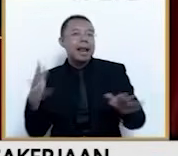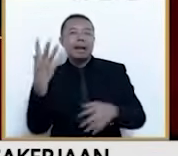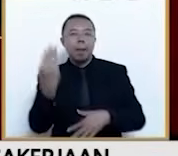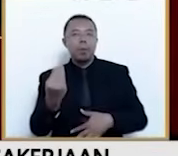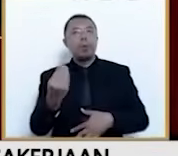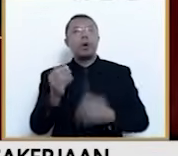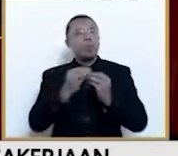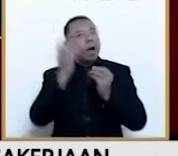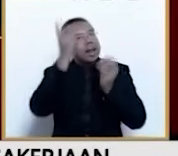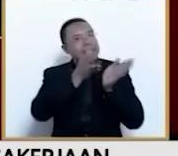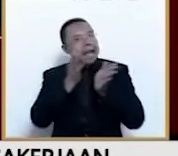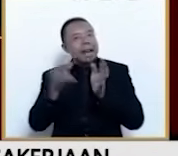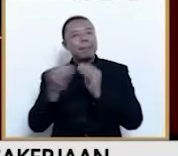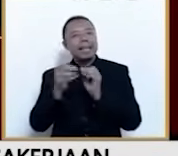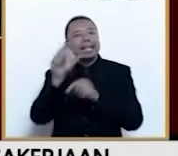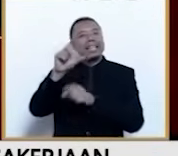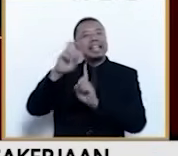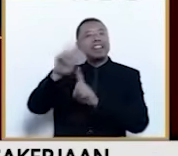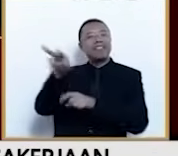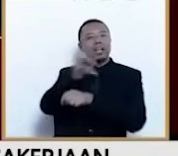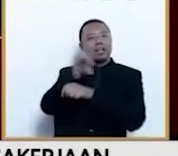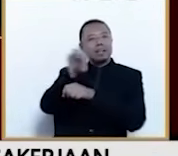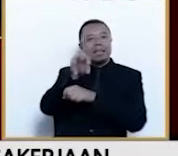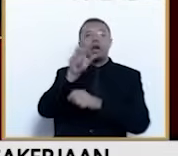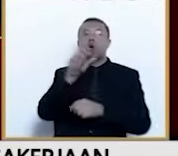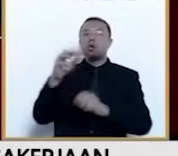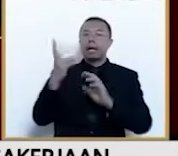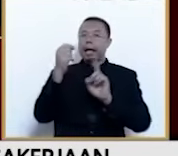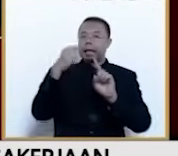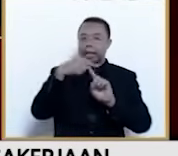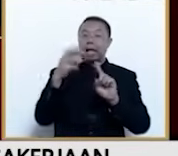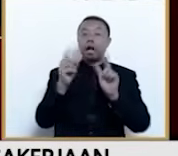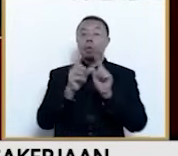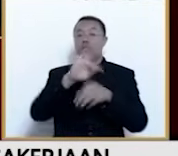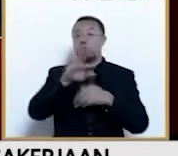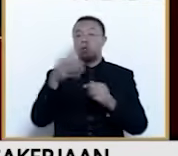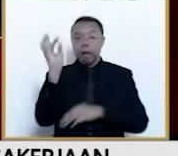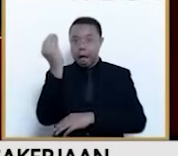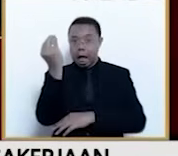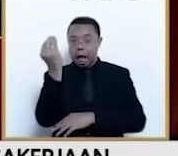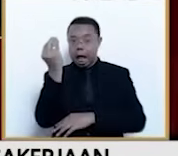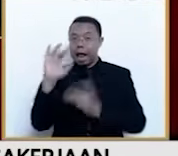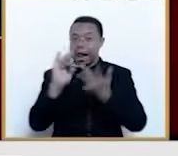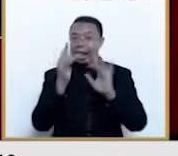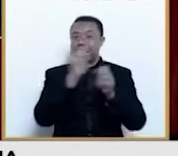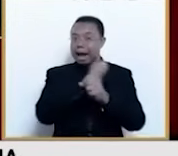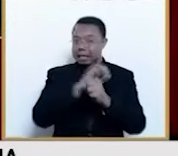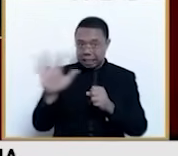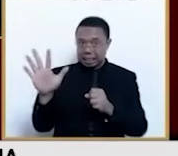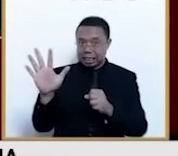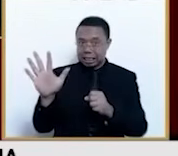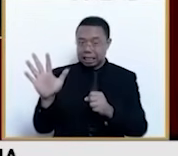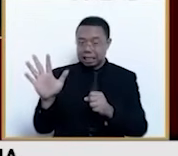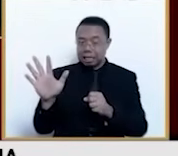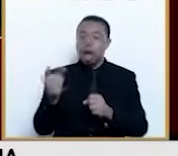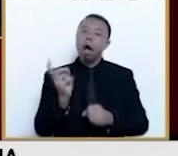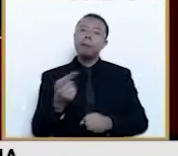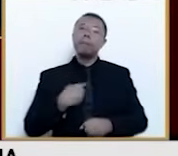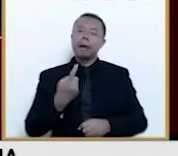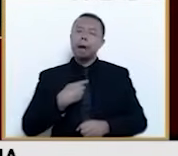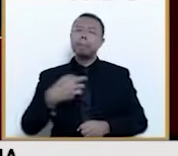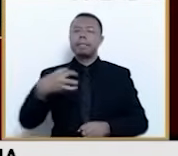Kita rencanakan memasang CCTV di setiap RT RW di seluruh Jakarta dan internet gratis. Karena